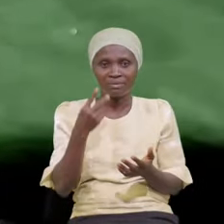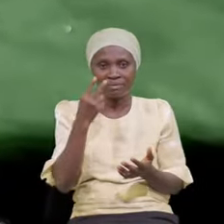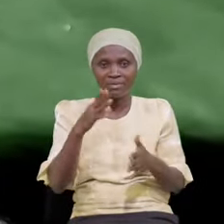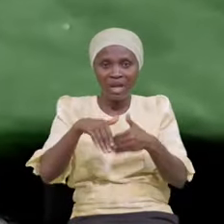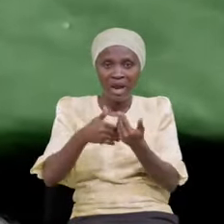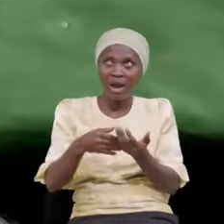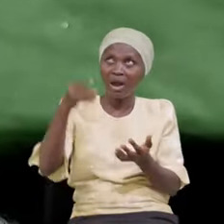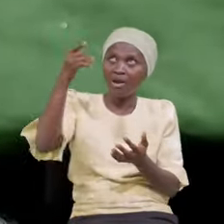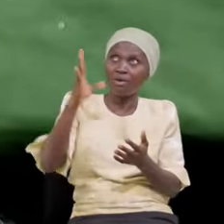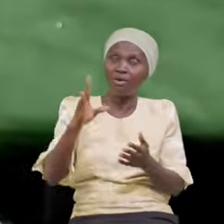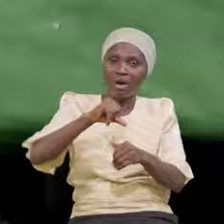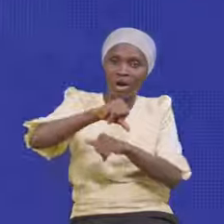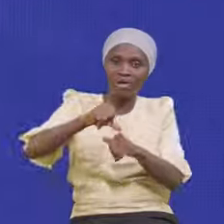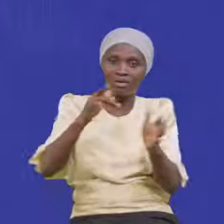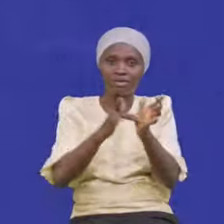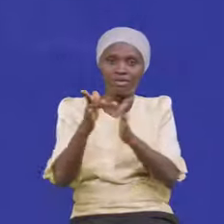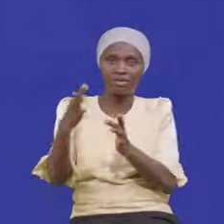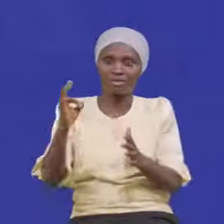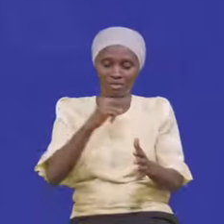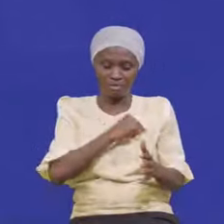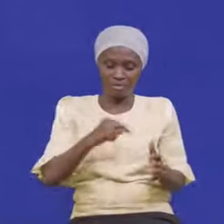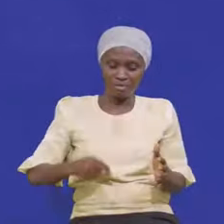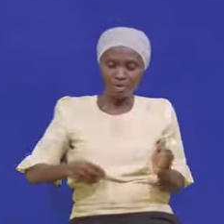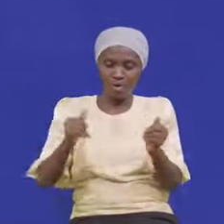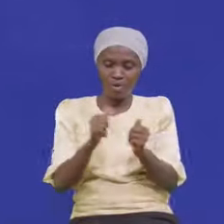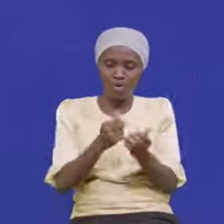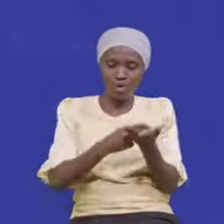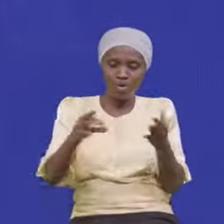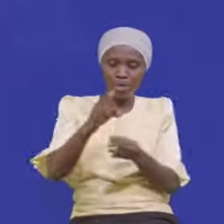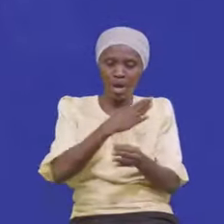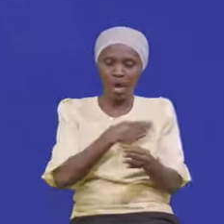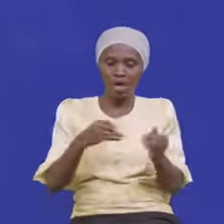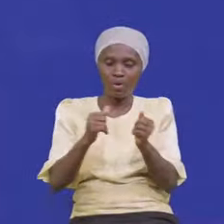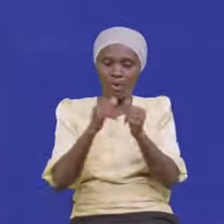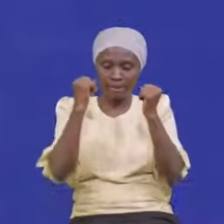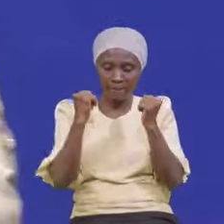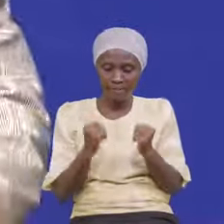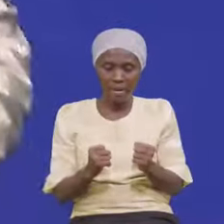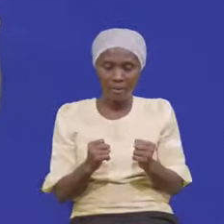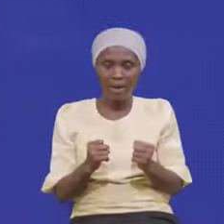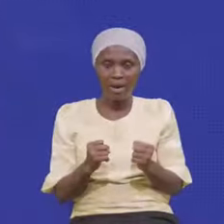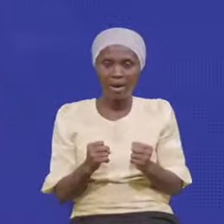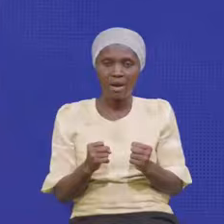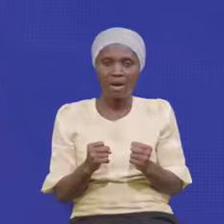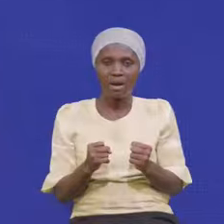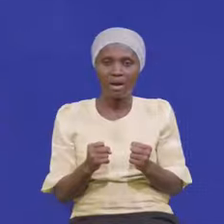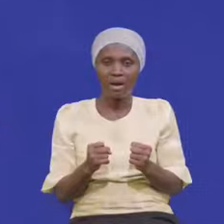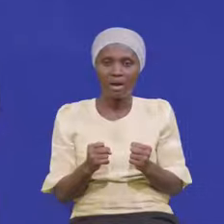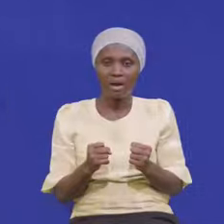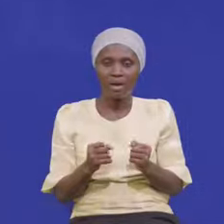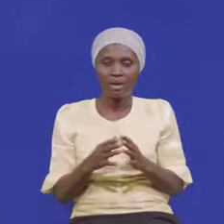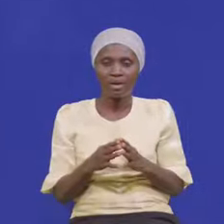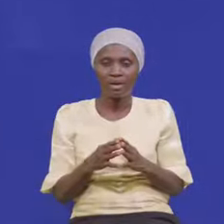anointed Jesus of Nazareth with the Holy Ghost and with power. నజరేతు వాడైన యేసును తండ్రైన దేవుడు పరిశుద్ధాత్మ